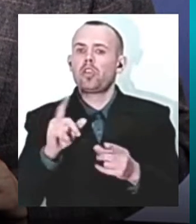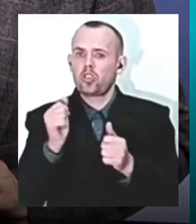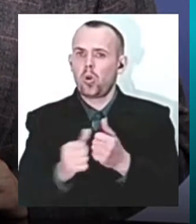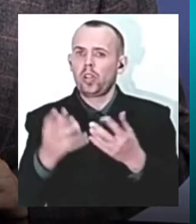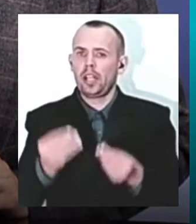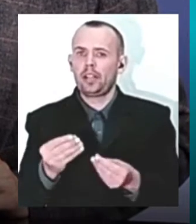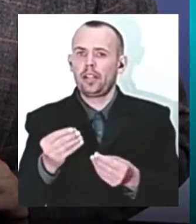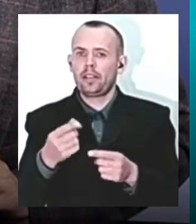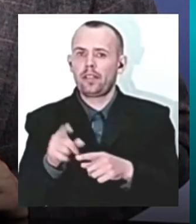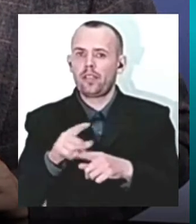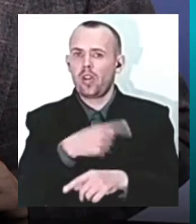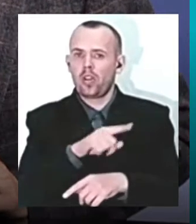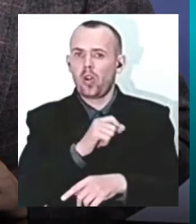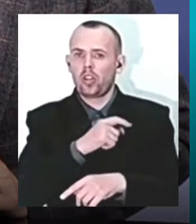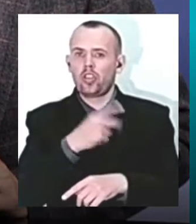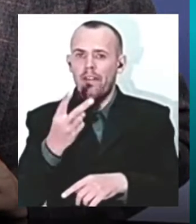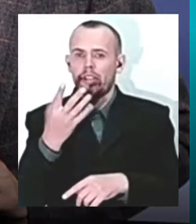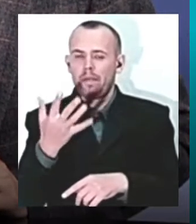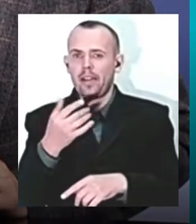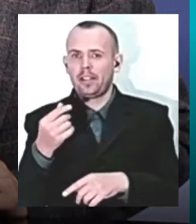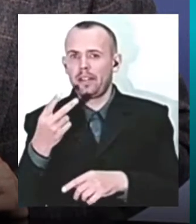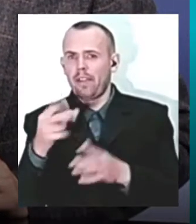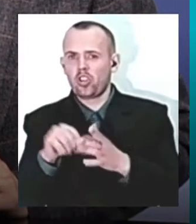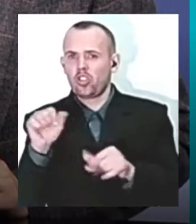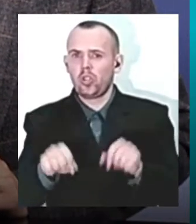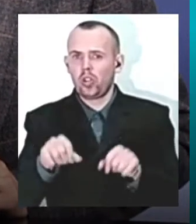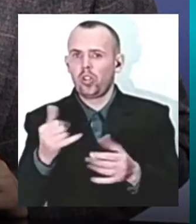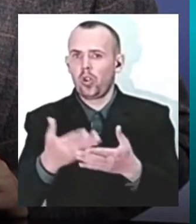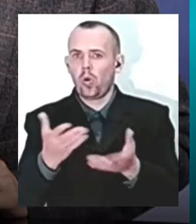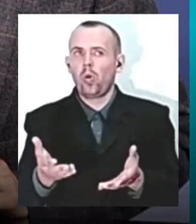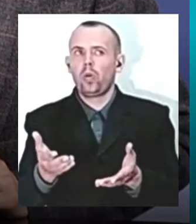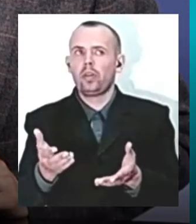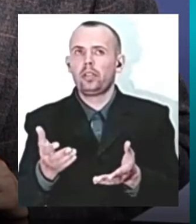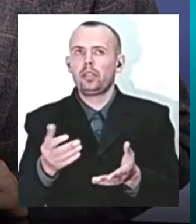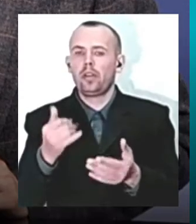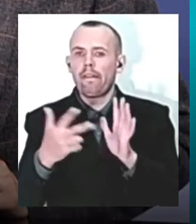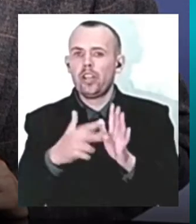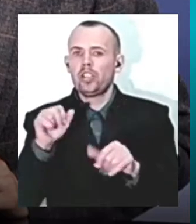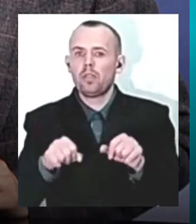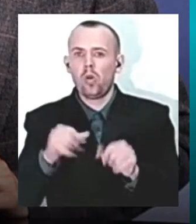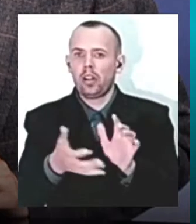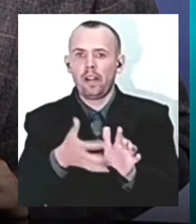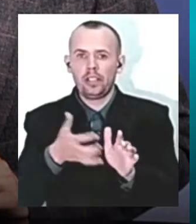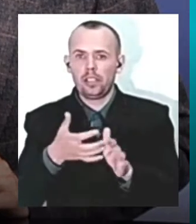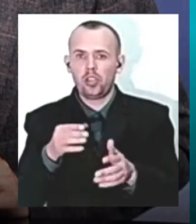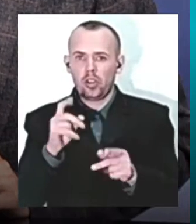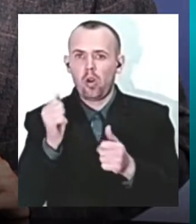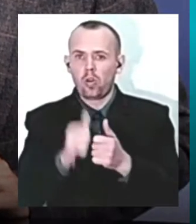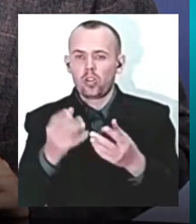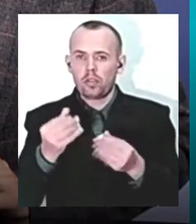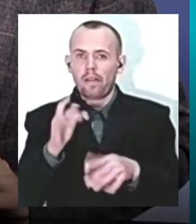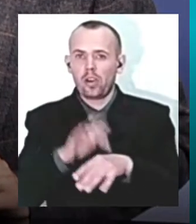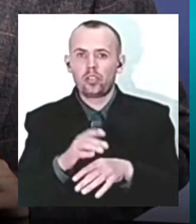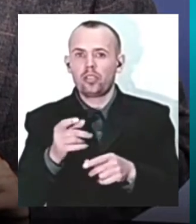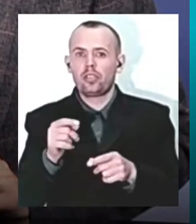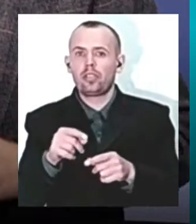лікарень Одещини 25-26 тонн. І ось 8 тонн не вистачає завжди кожного дня, фактично. Да?